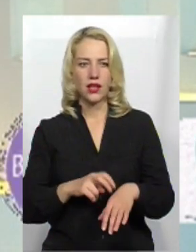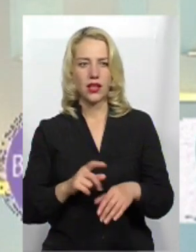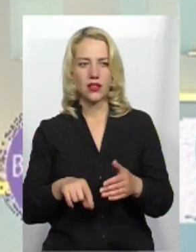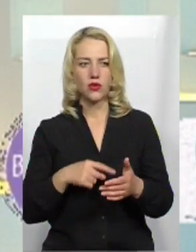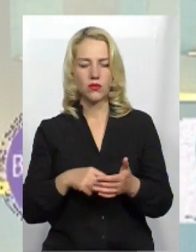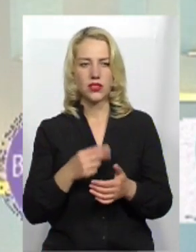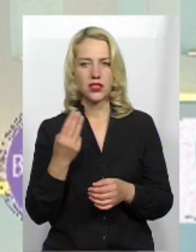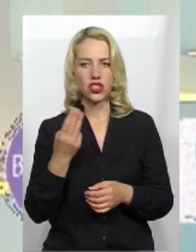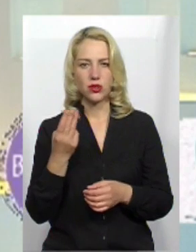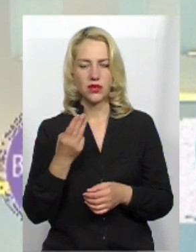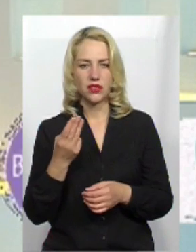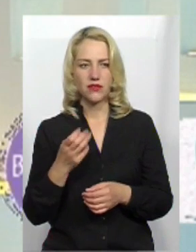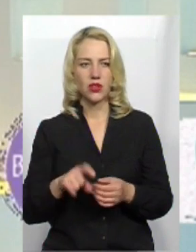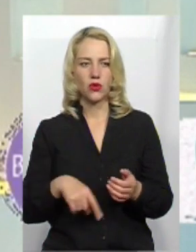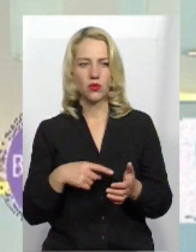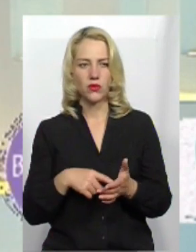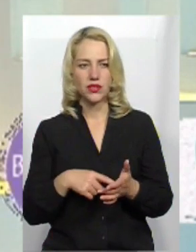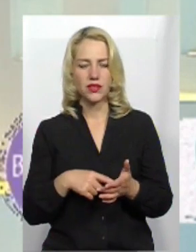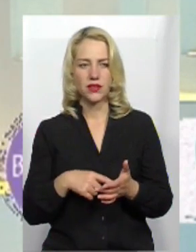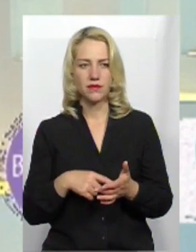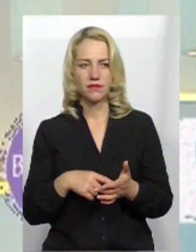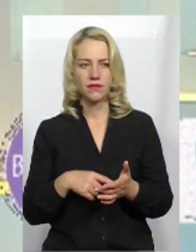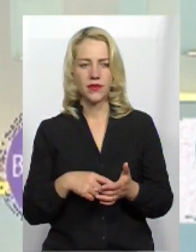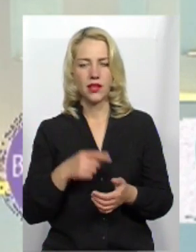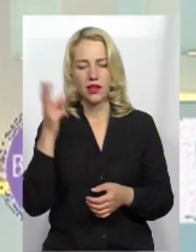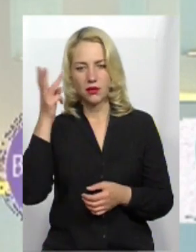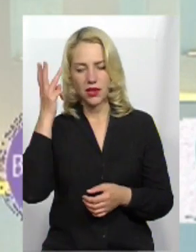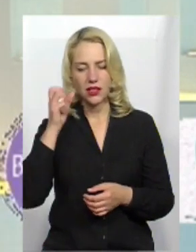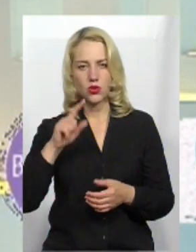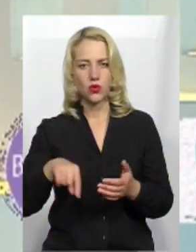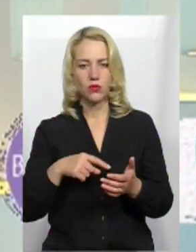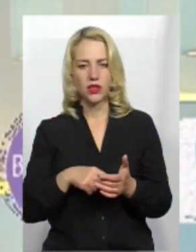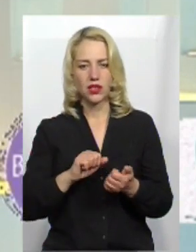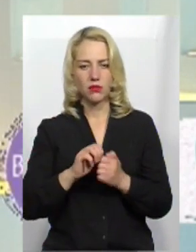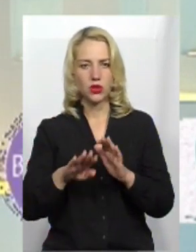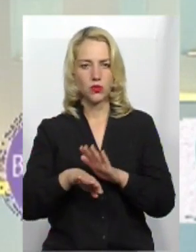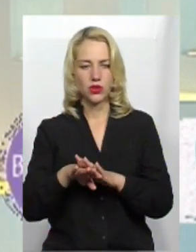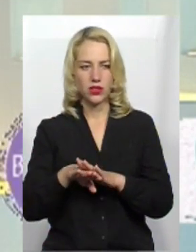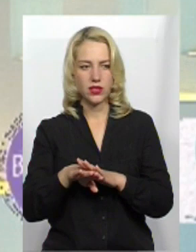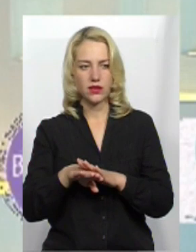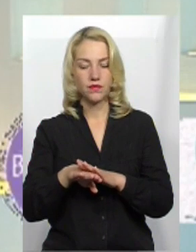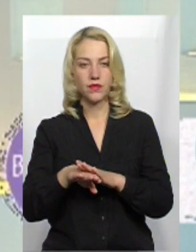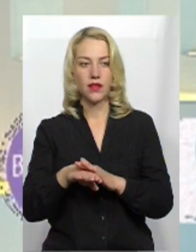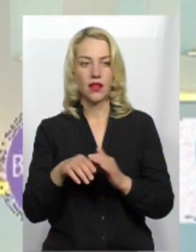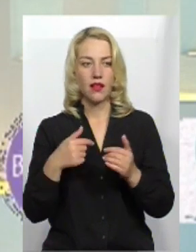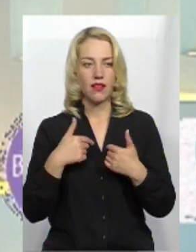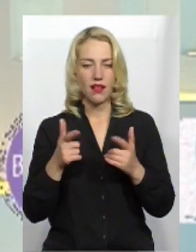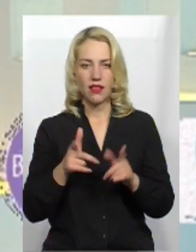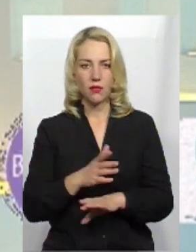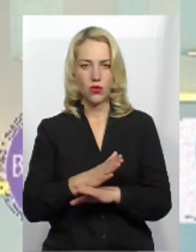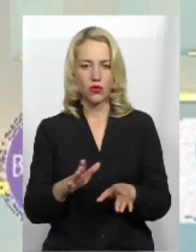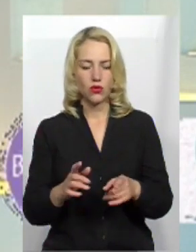в місті Шепетівка, в місті Хмельницьку, в місті Кам'янець-Подільськ. Я не